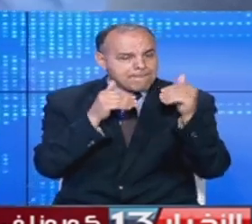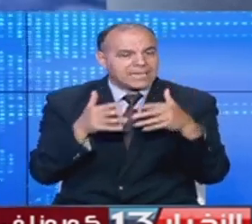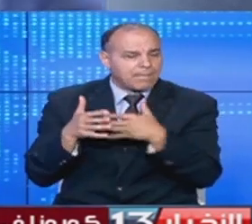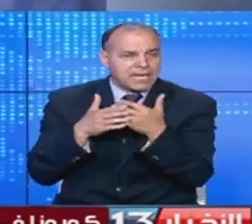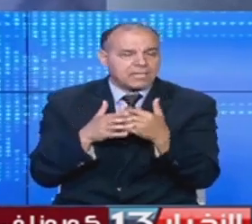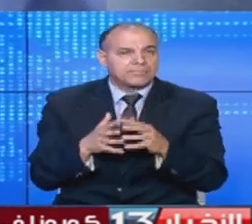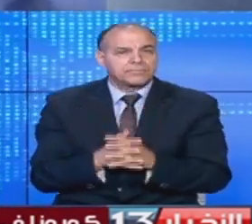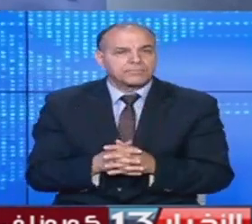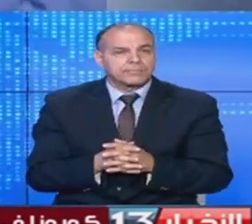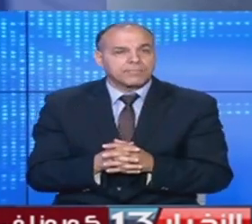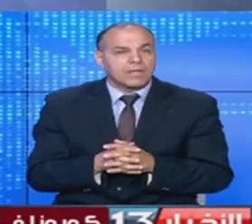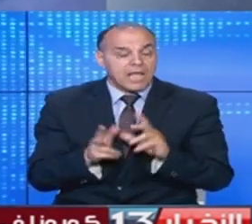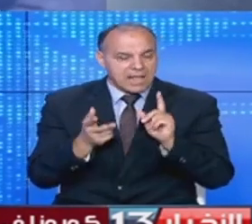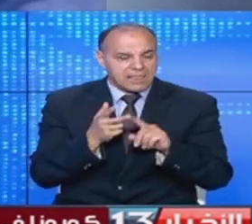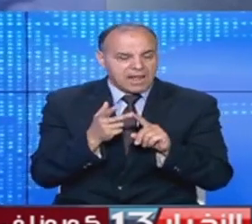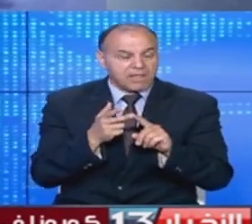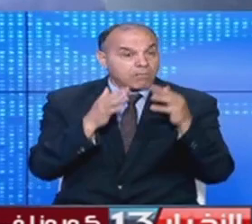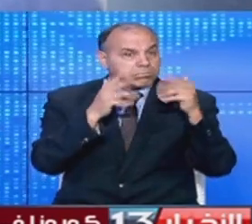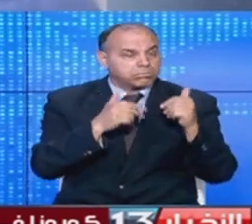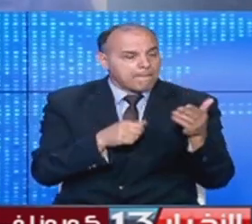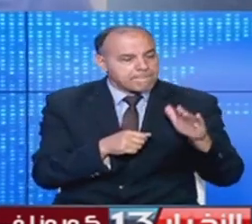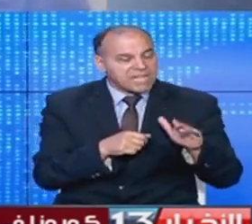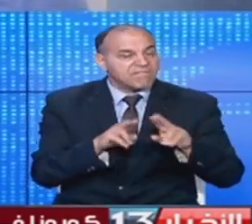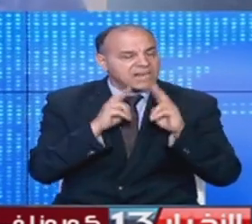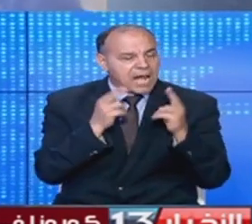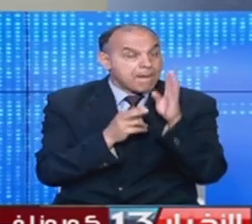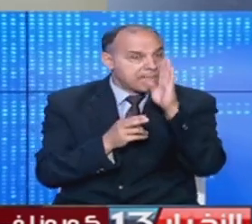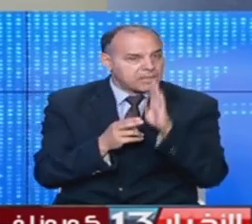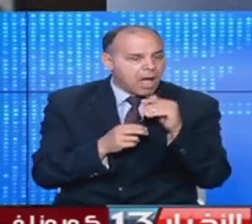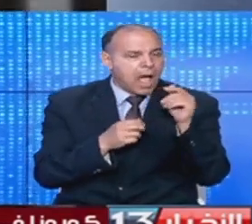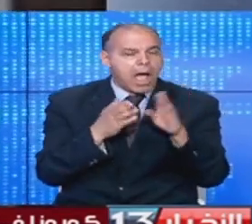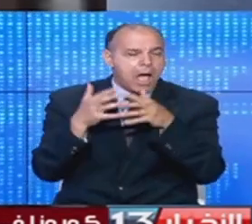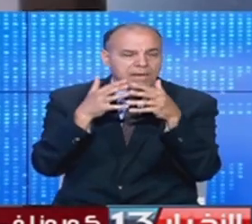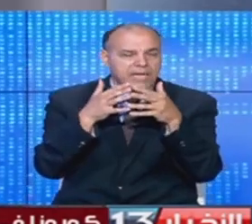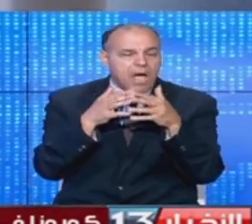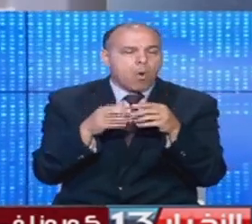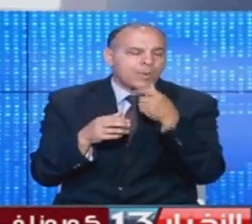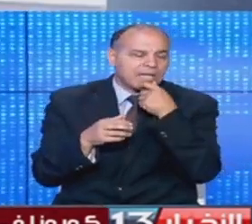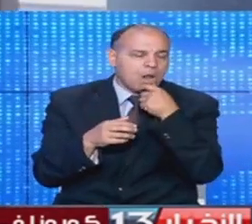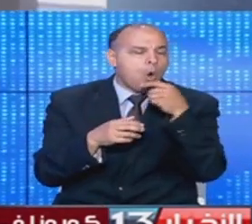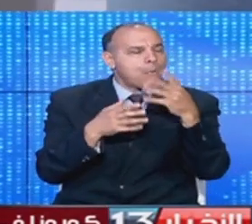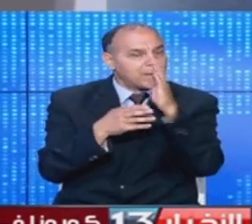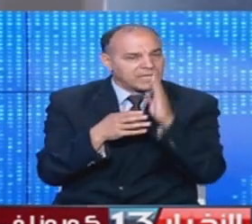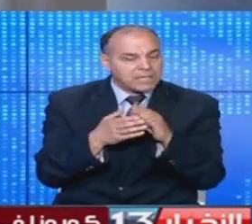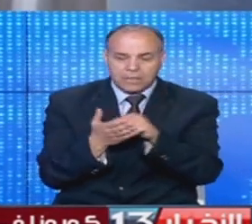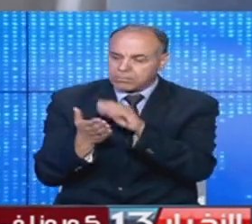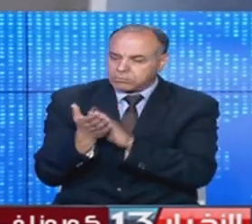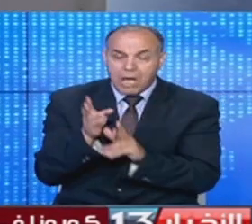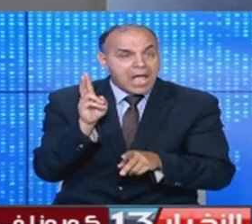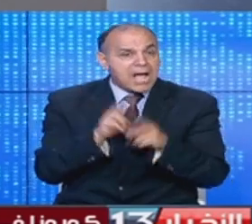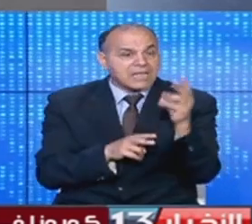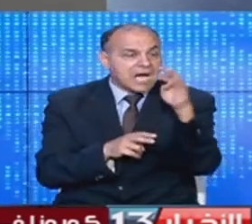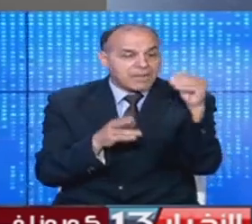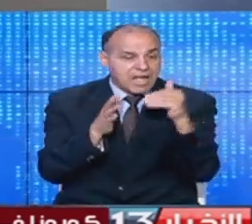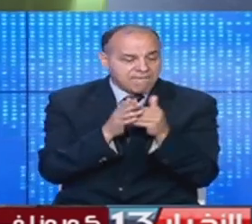الولايات المتحدة، وثالث أعلى حاصلة وفيات بالعالم بعد الولايات المتحدة وبريطانيا بعد تسجيل أكثر من